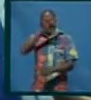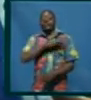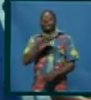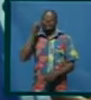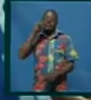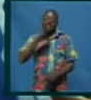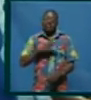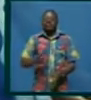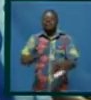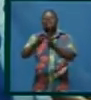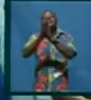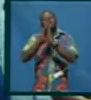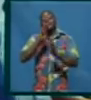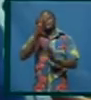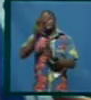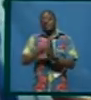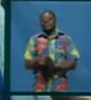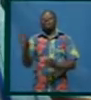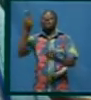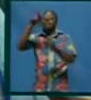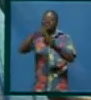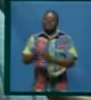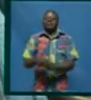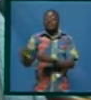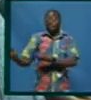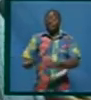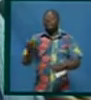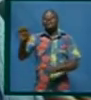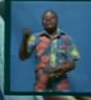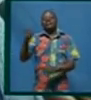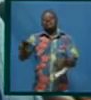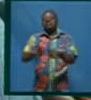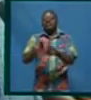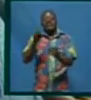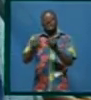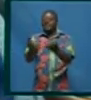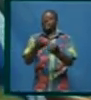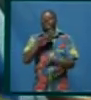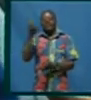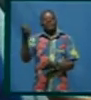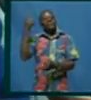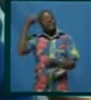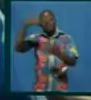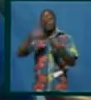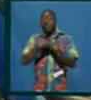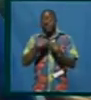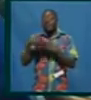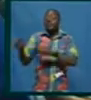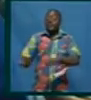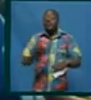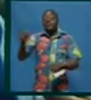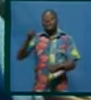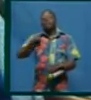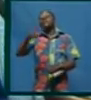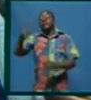leur demander vraiment de participer, de s'engager. Même si elles ne veulent pas elles-mêmes occuper, qu'elles s'engagent pour faire occuper ces